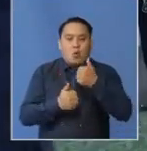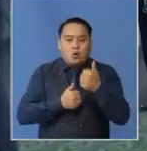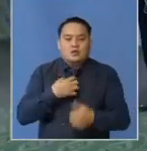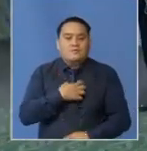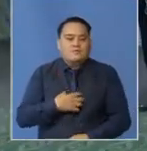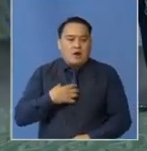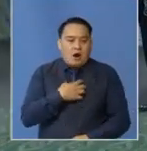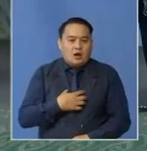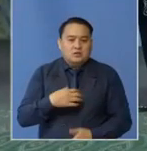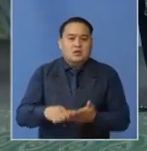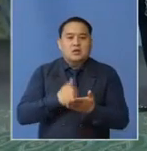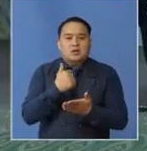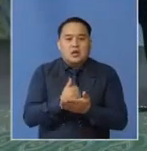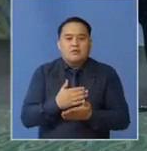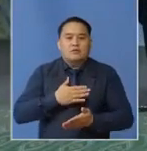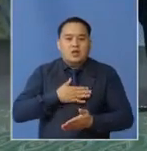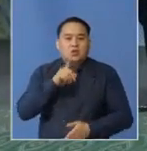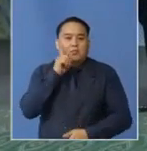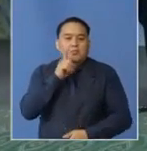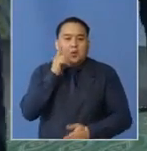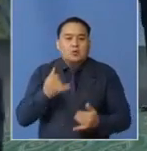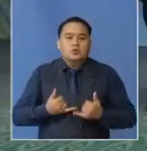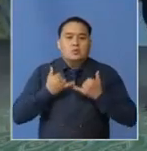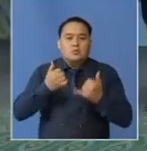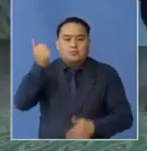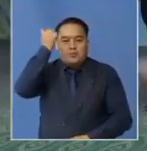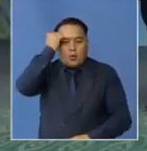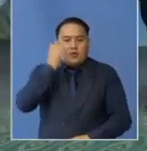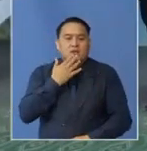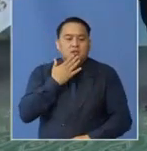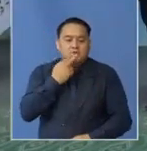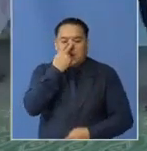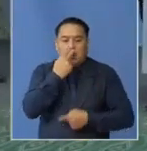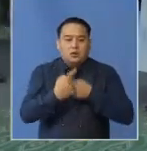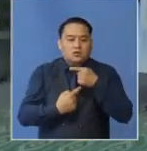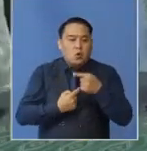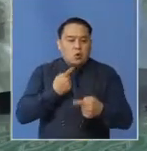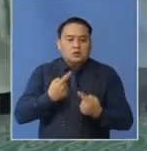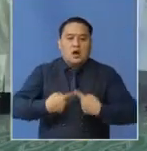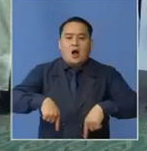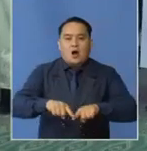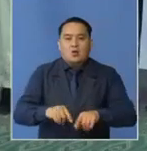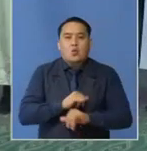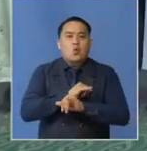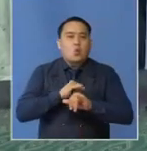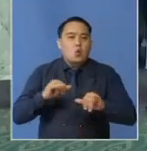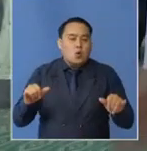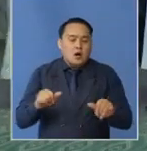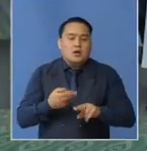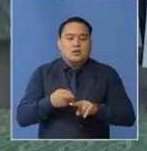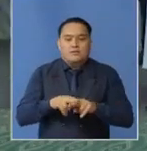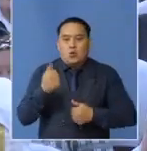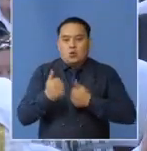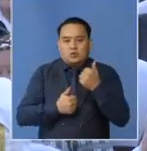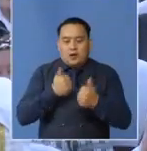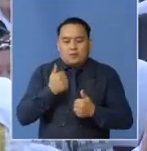очень важен. Главное, чтобы наша молодежь помнила о национальных традициях. Думаю, со временем организаторы расширят масштаб этого